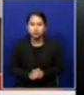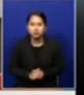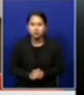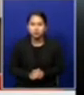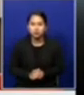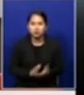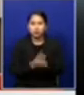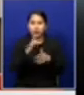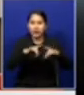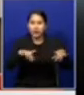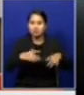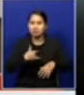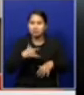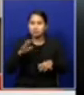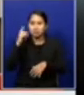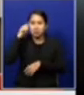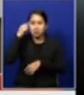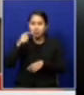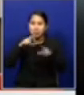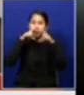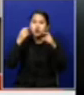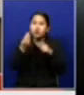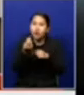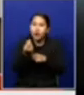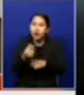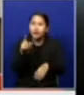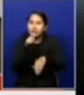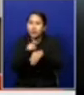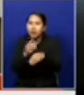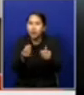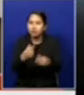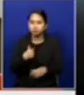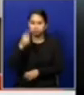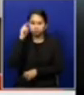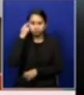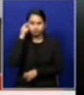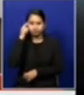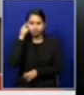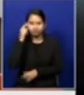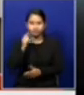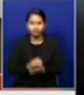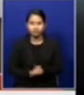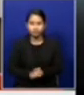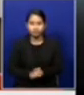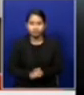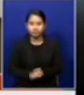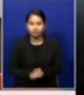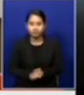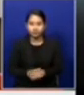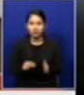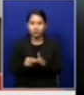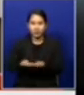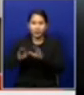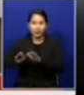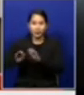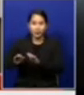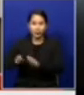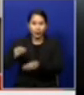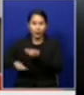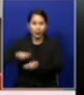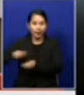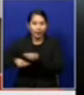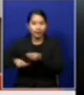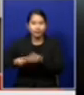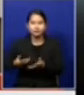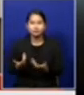มูลหรอกครับใครจะไปรู้ว่ามีแมสเท่าไหร่มีเจลตรงไหนก็บอกว่ามีการกักตุนมีการขายไอ้นี่ก็เห็น